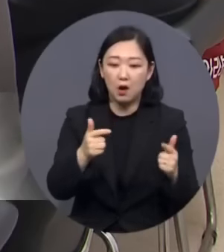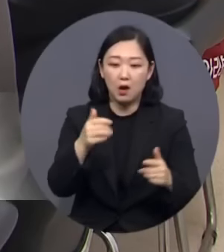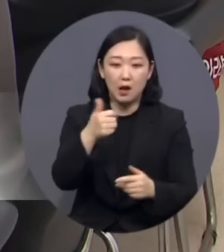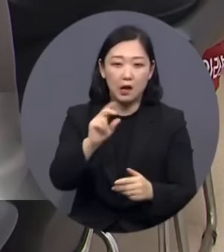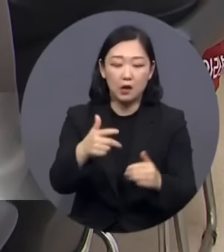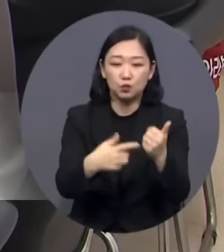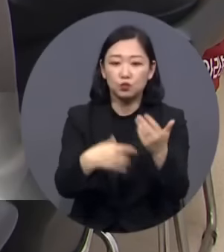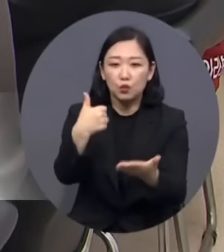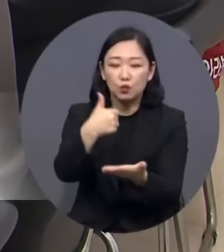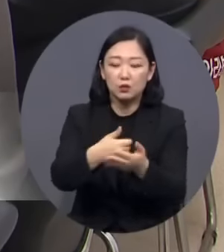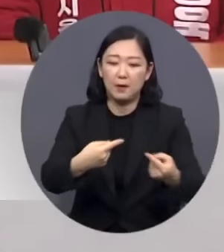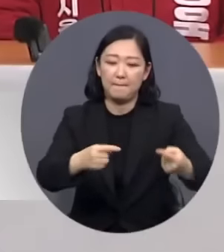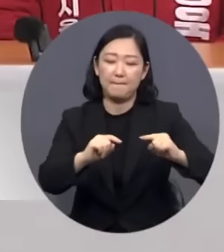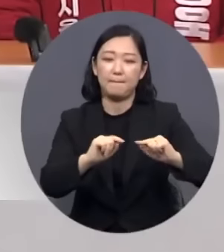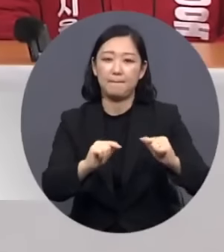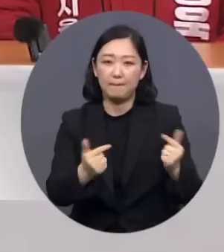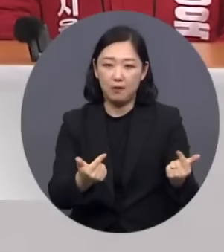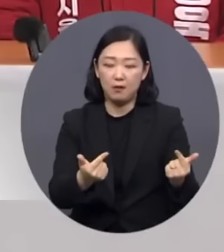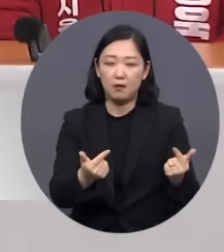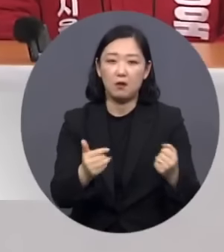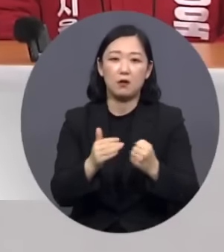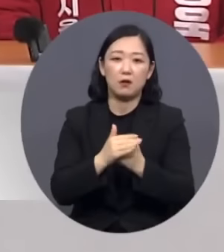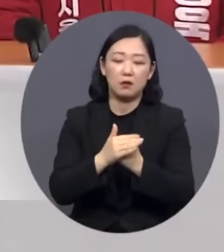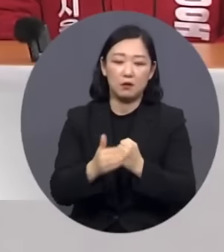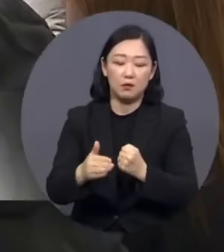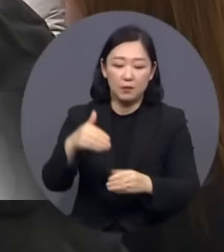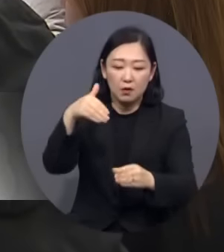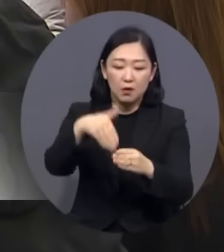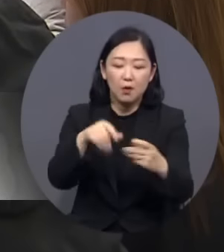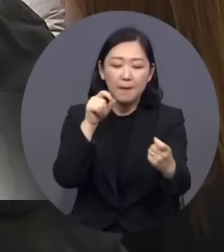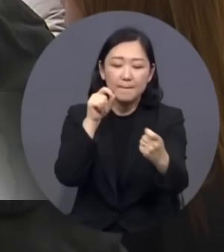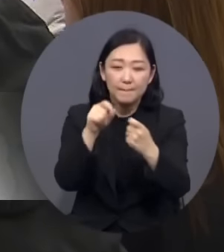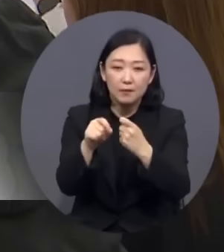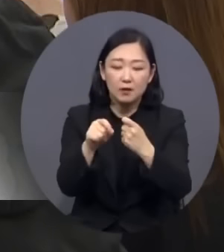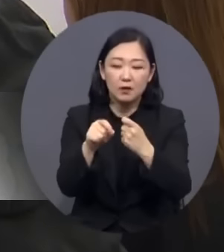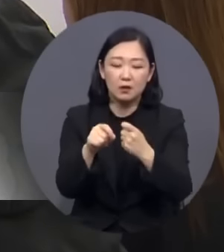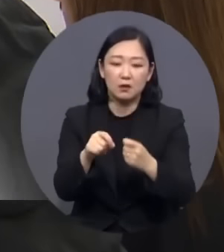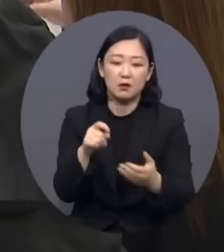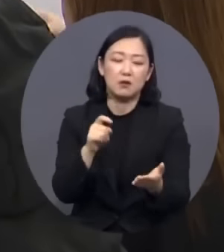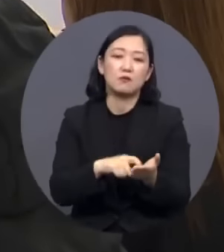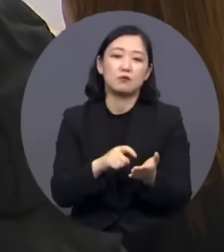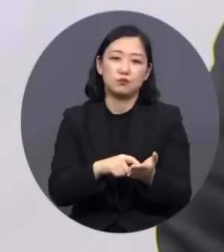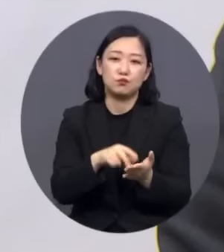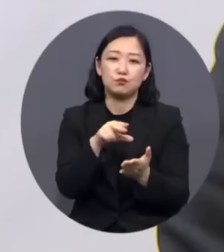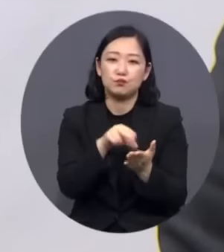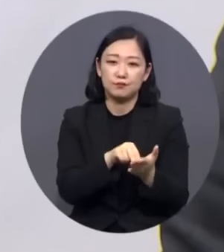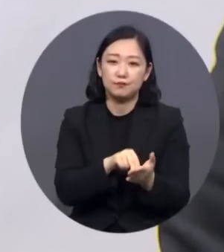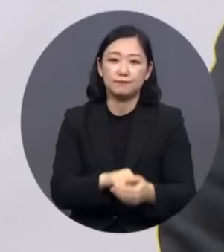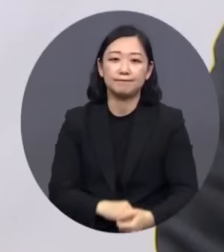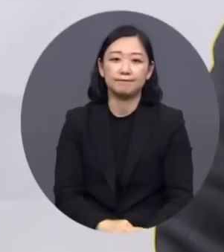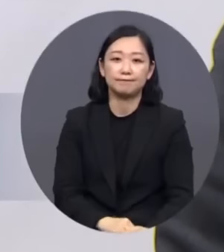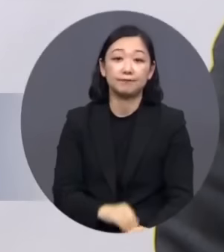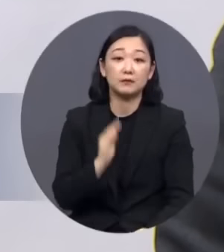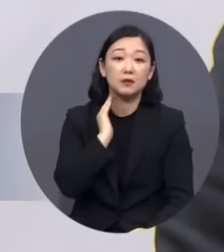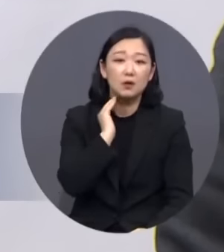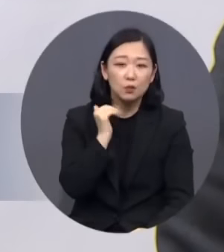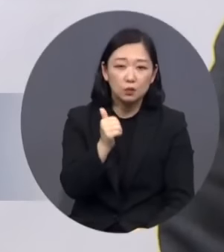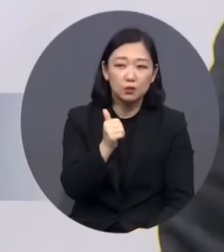한동훈 위원장까지 불참할 것으로 보이자 총선을 앞두고 비상이 걸렸습니다.